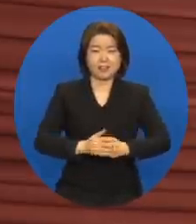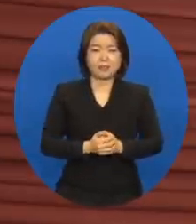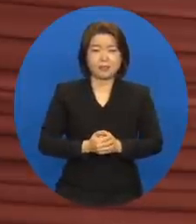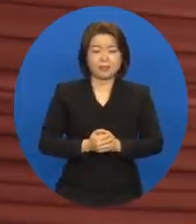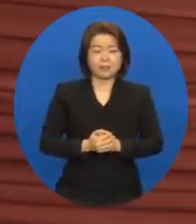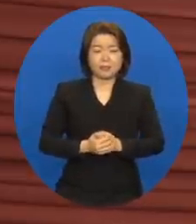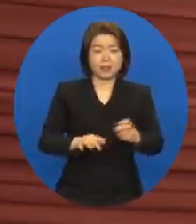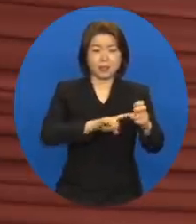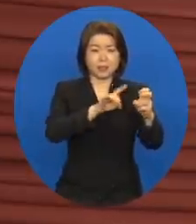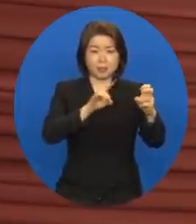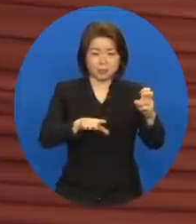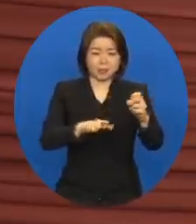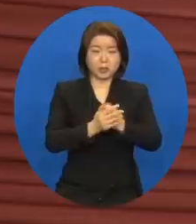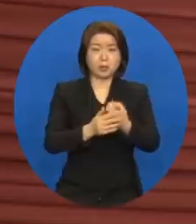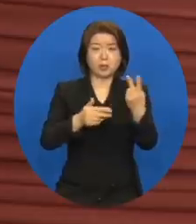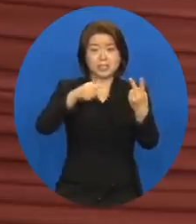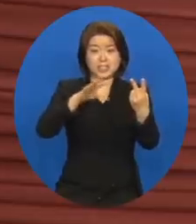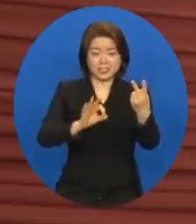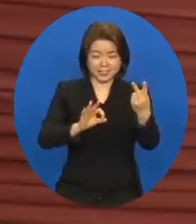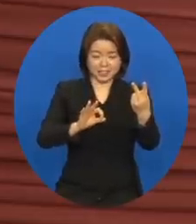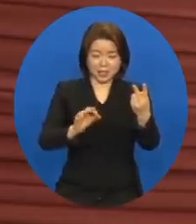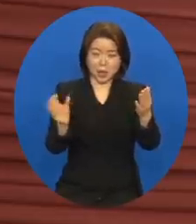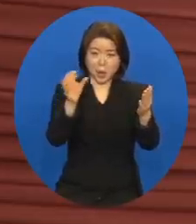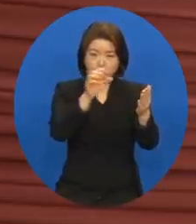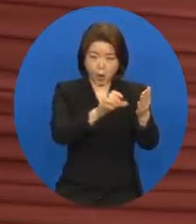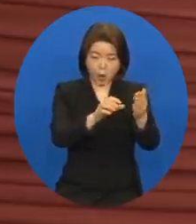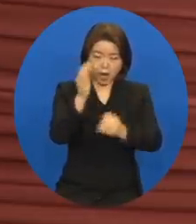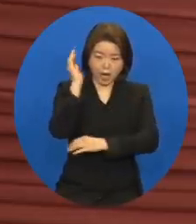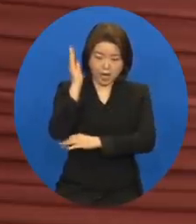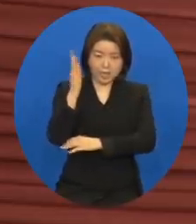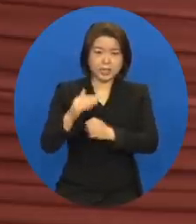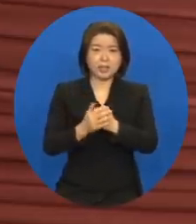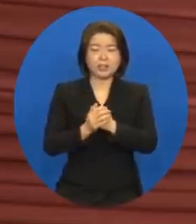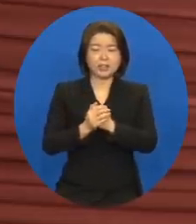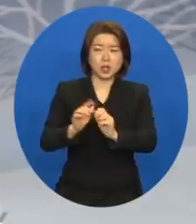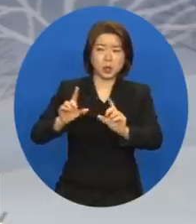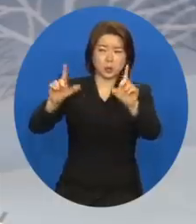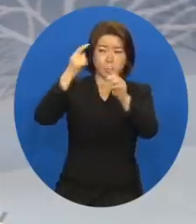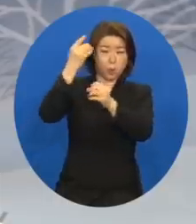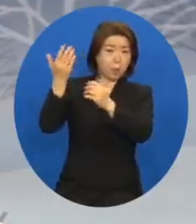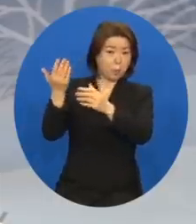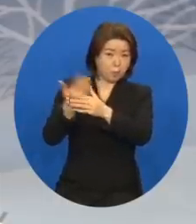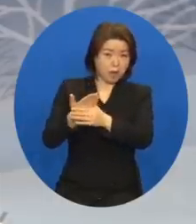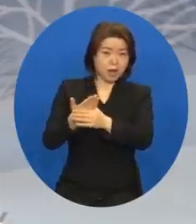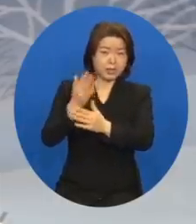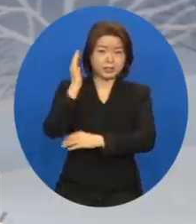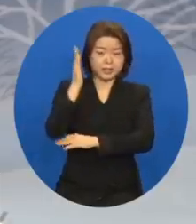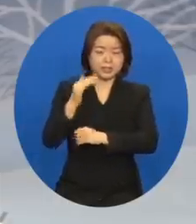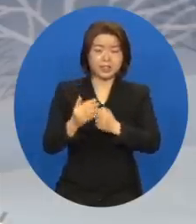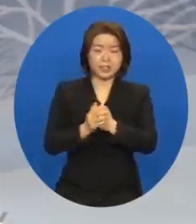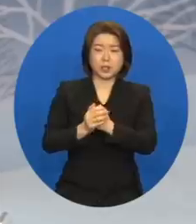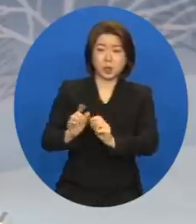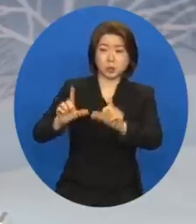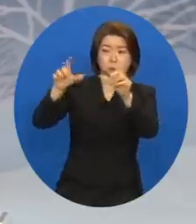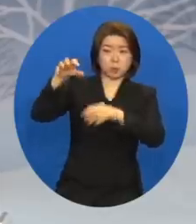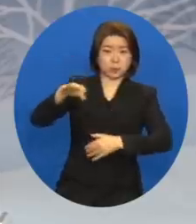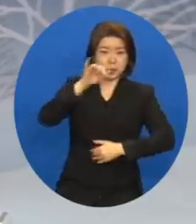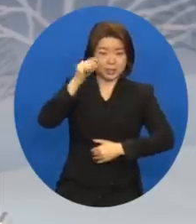2장에 나오는 성탄절 이야기는 동방박사 이야기입니다. 동방에 있는 박사들이